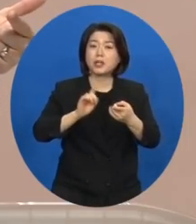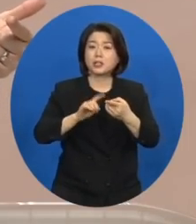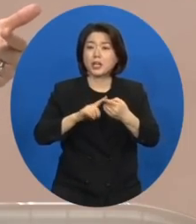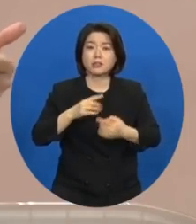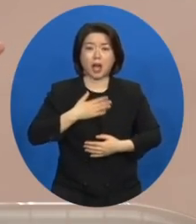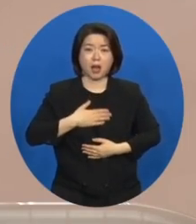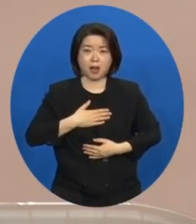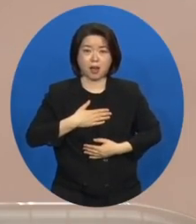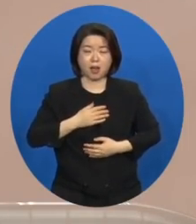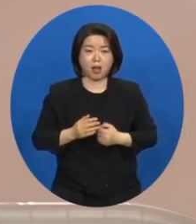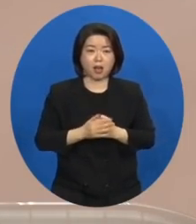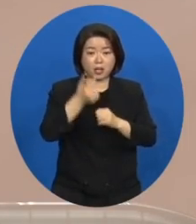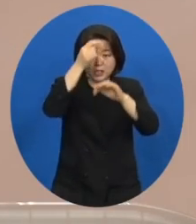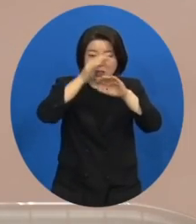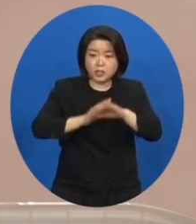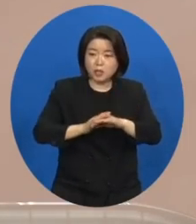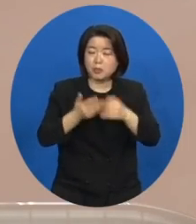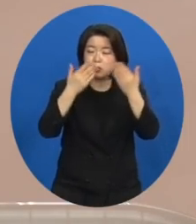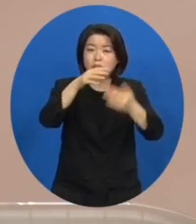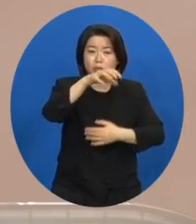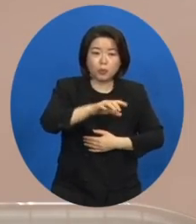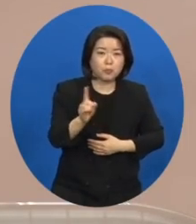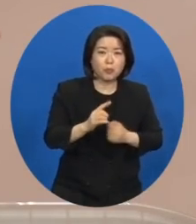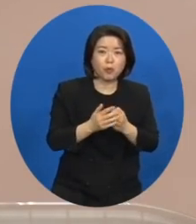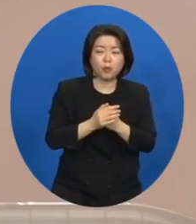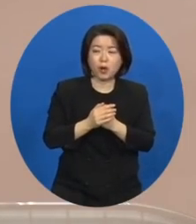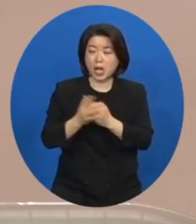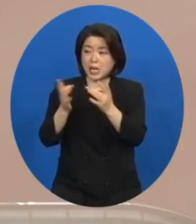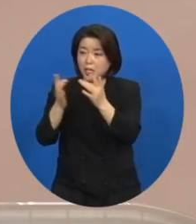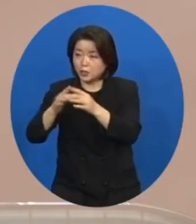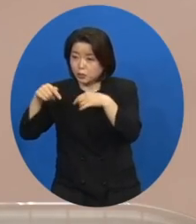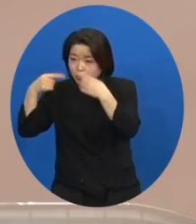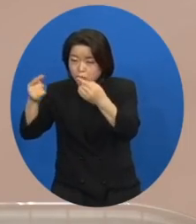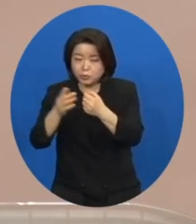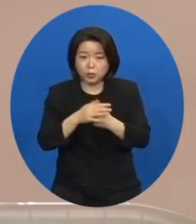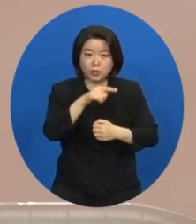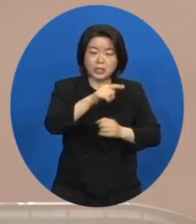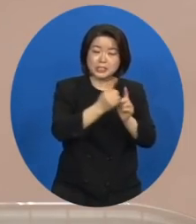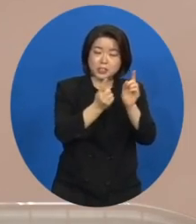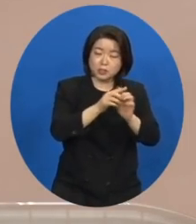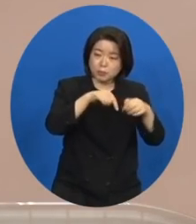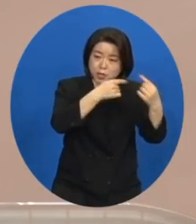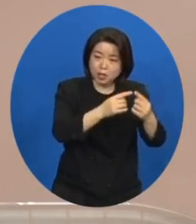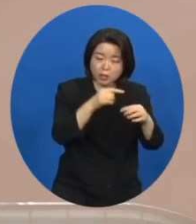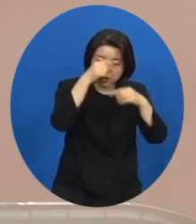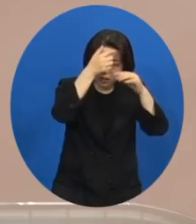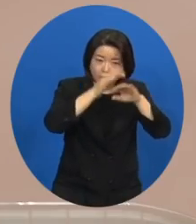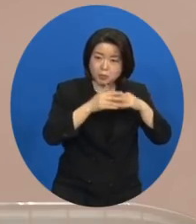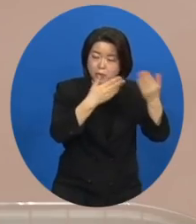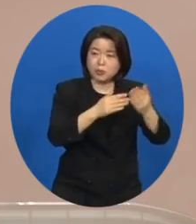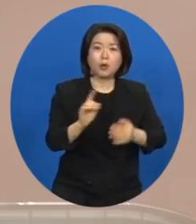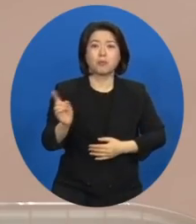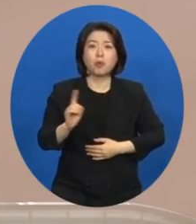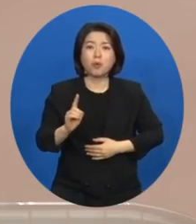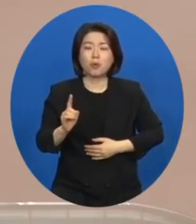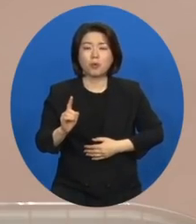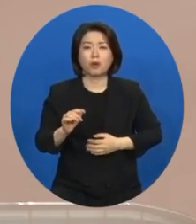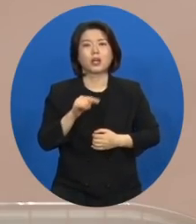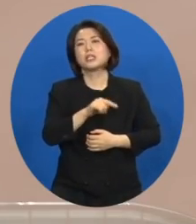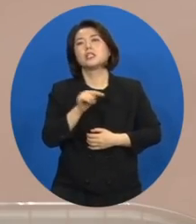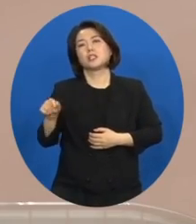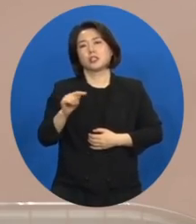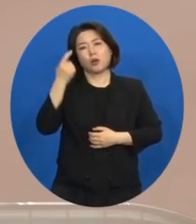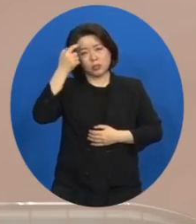드려야 합니까 그러면 온라인으로 들어야 합니까 o'brien 들에 대해 얘기 이런 질문한 것 어디 3배 성도 및 i4 마리오 2